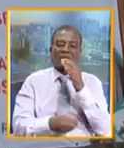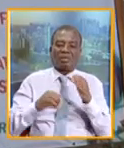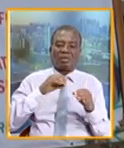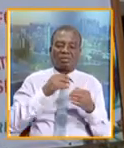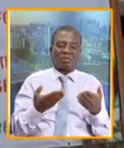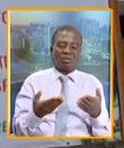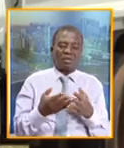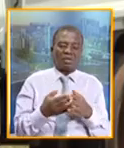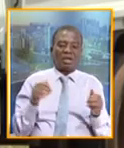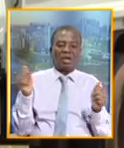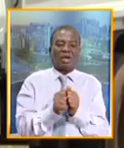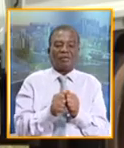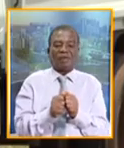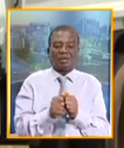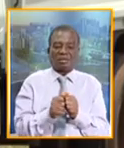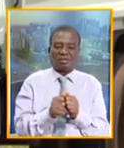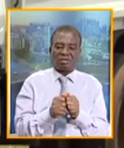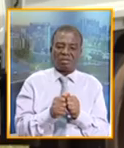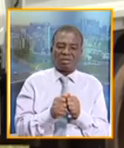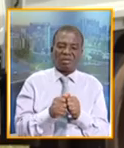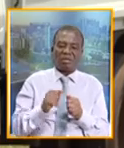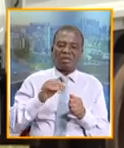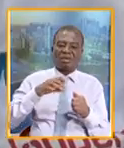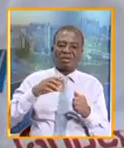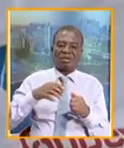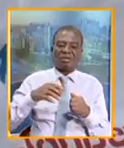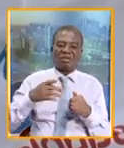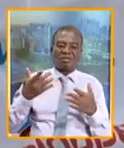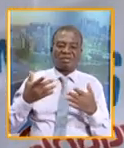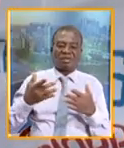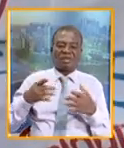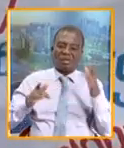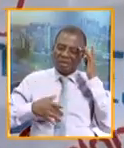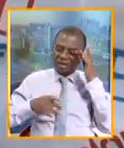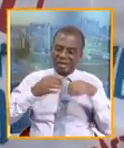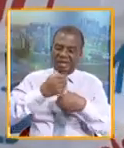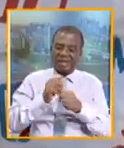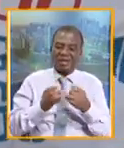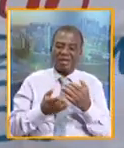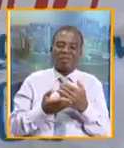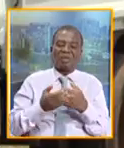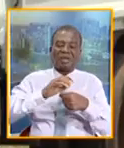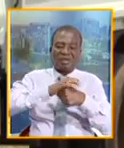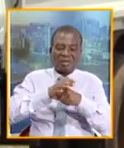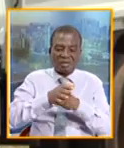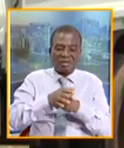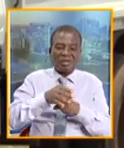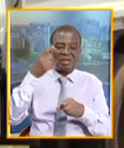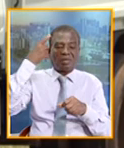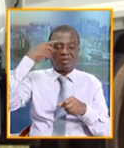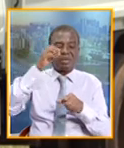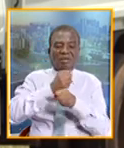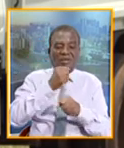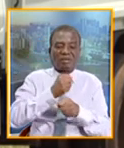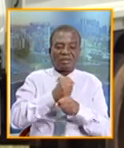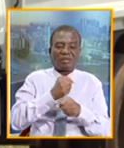rural. Avec le PLIA, la chose créée par la Covid-19 avec pour conséquence l'arrêt des travaux